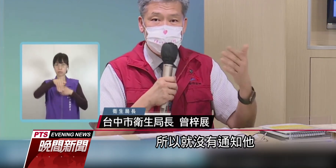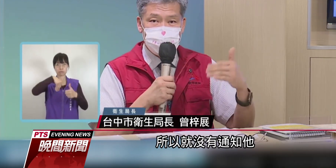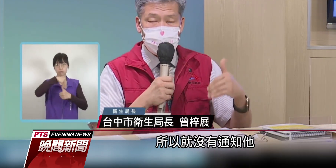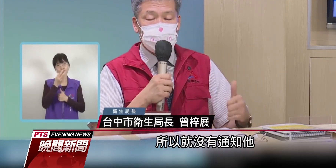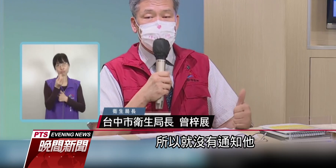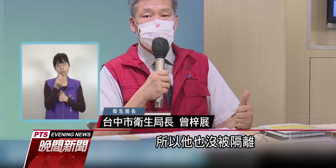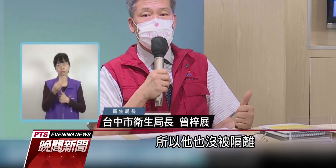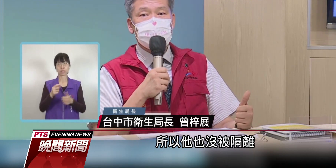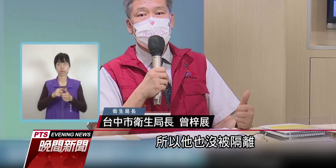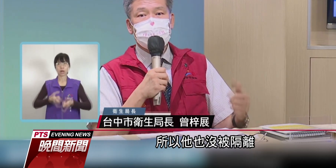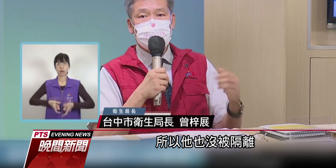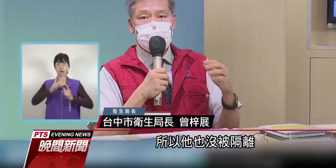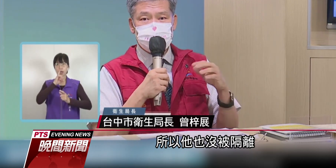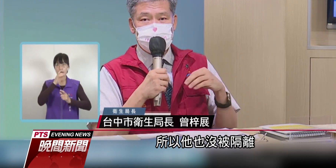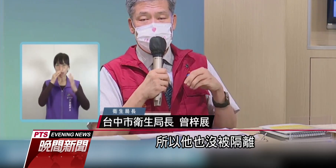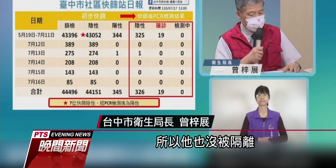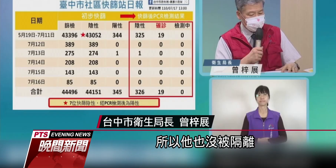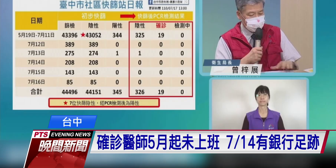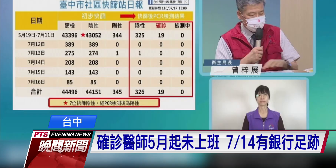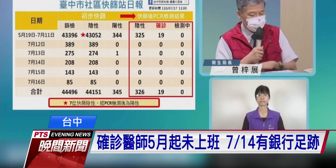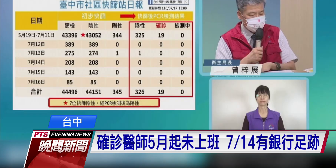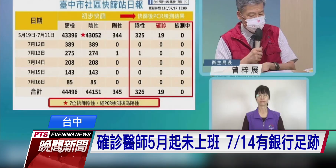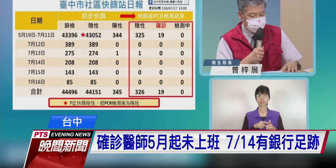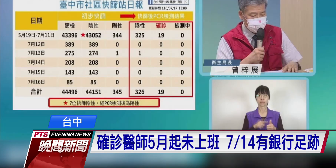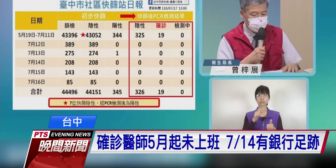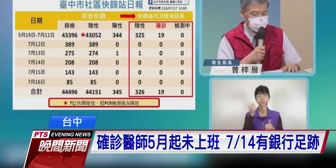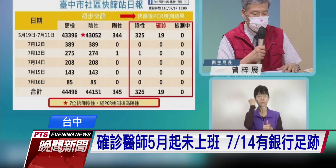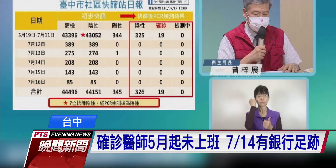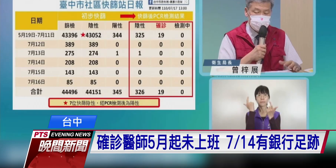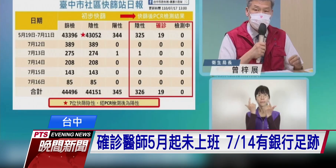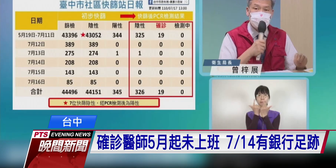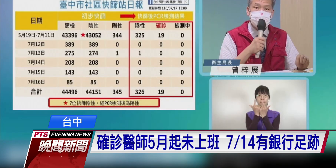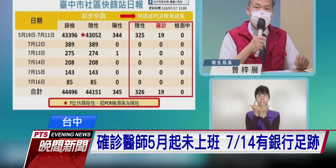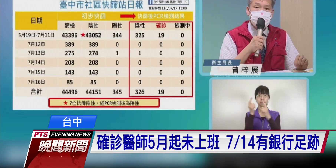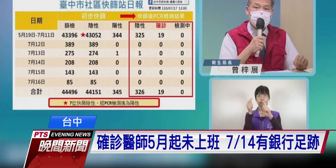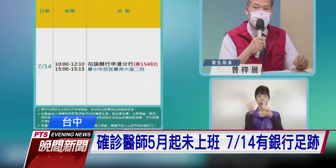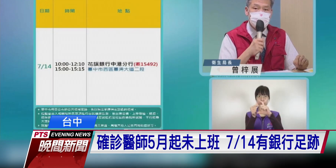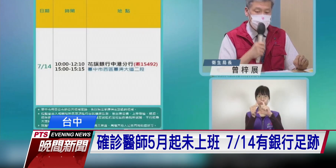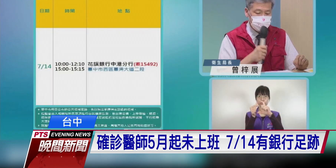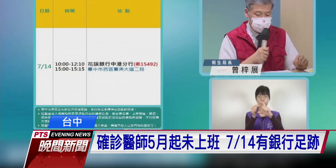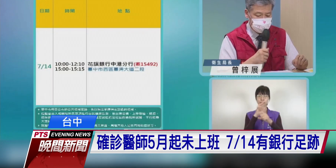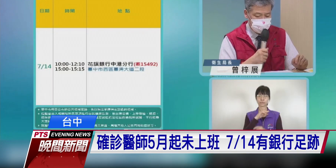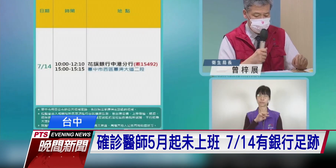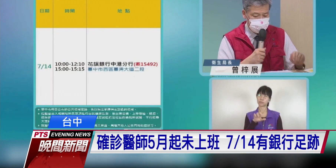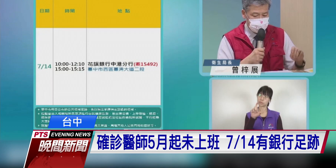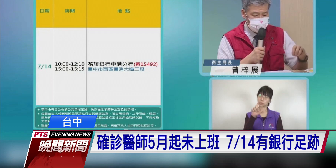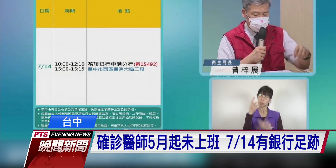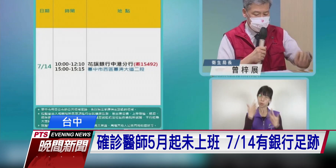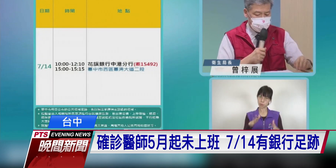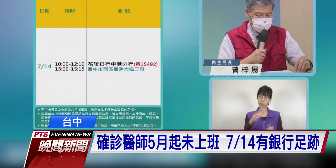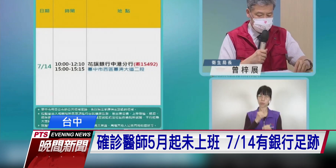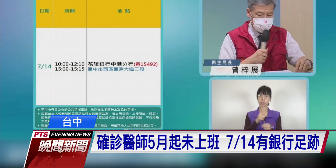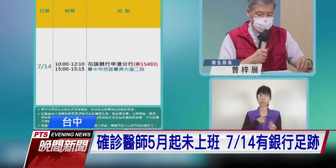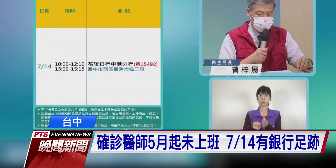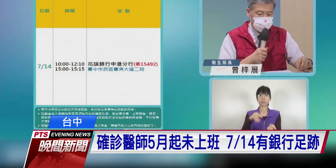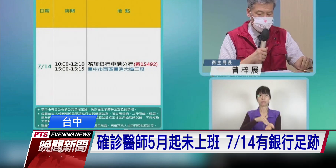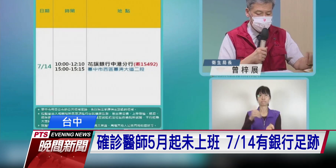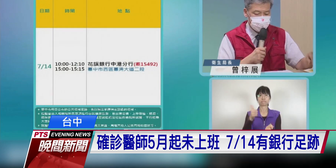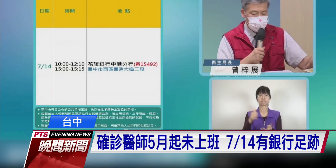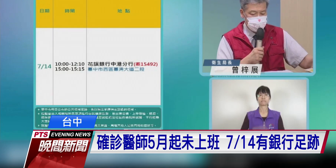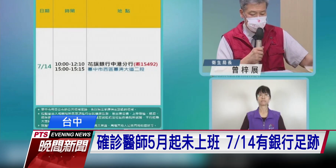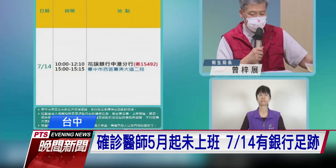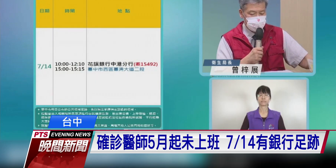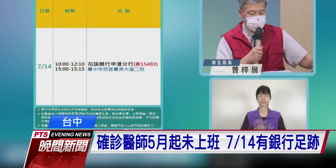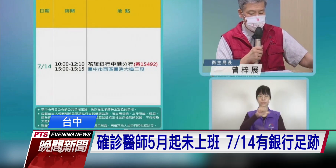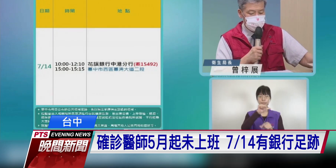知他，所以他也没有被隔离。 台中市府表示，根据疫调，这名医师因为身体因素5月份就开始没有